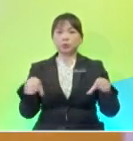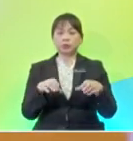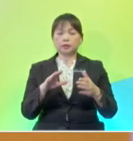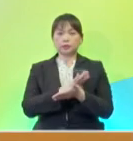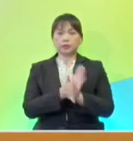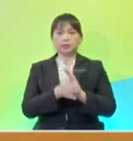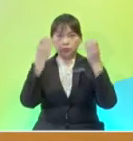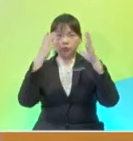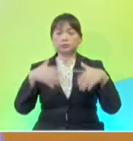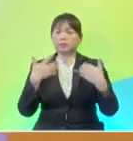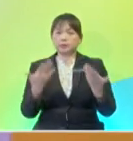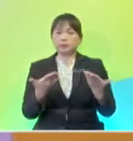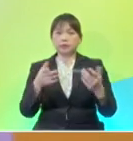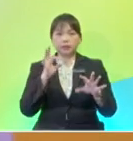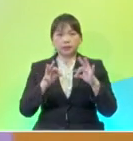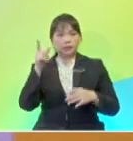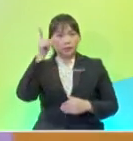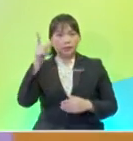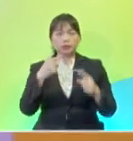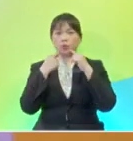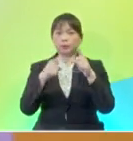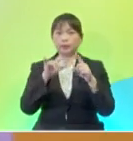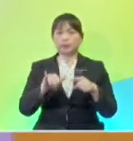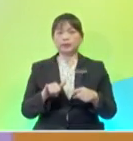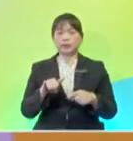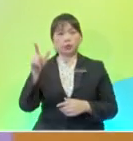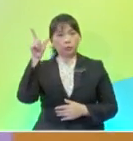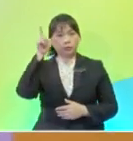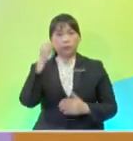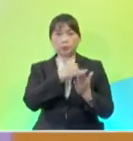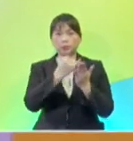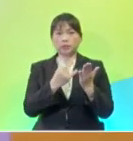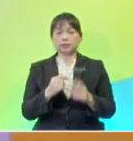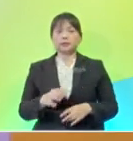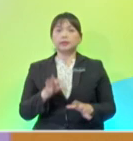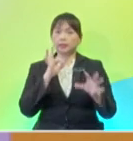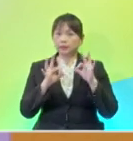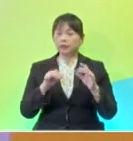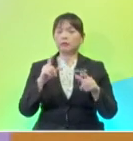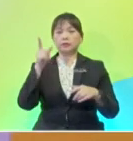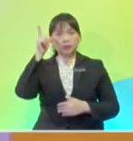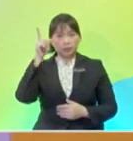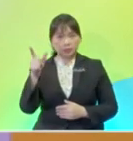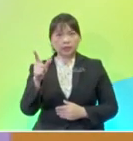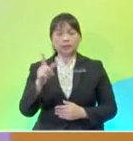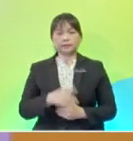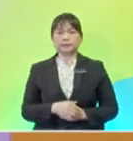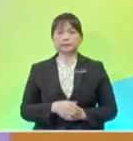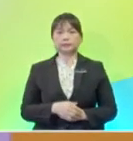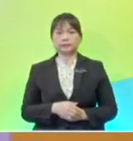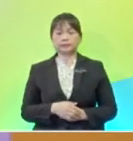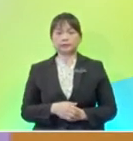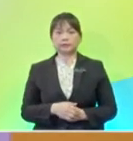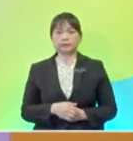deh kalau lihat jawaban yang telah saya lukis nih kalau tengok daripada sini nanti saya ini